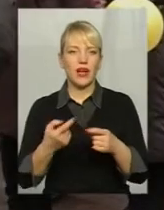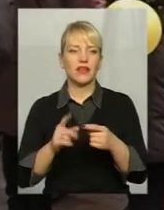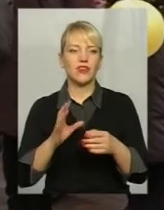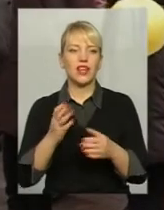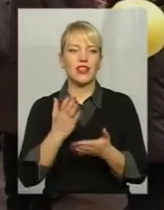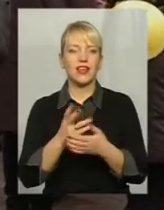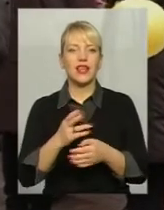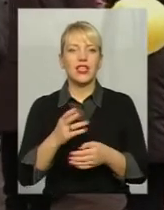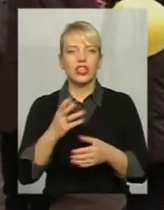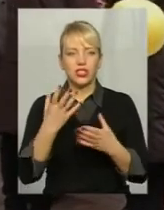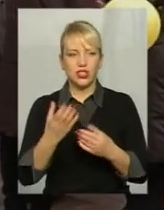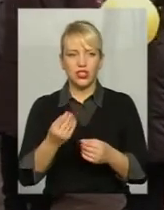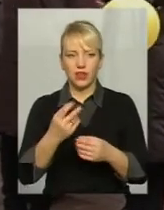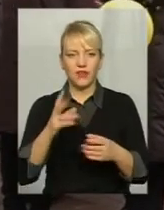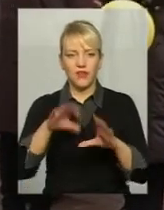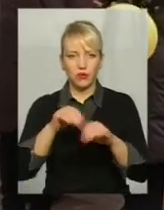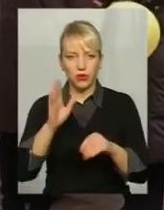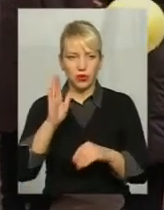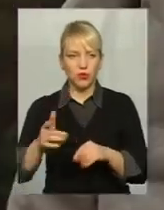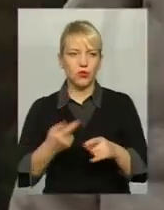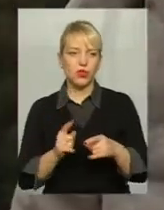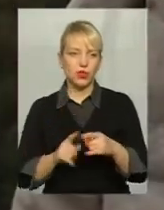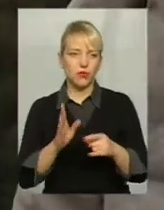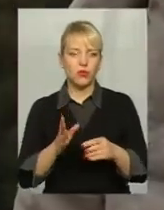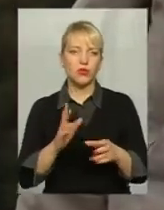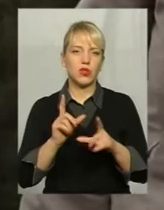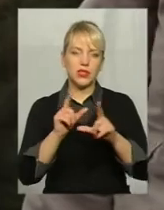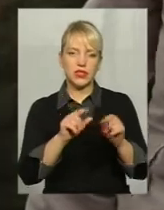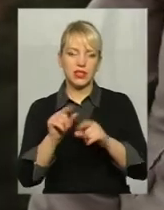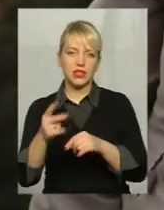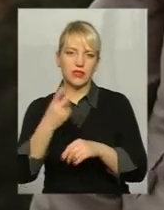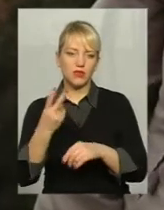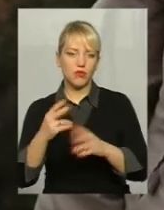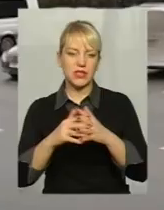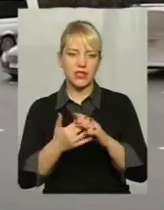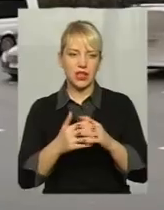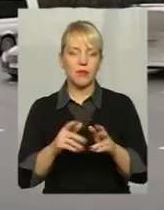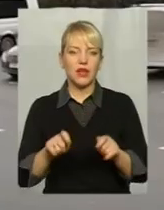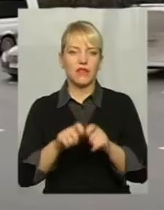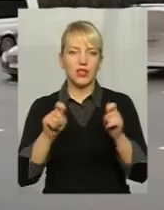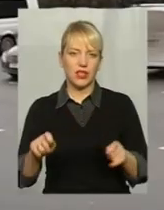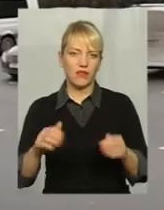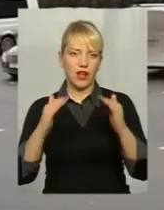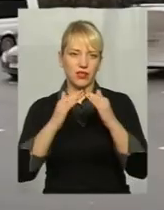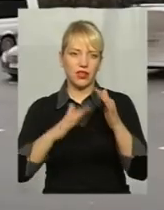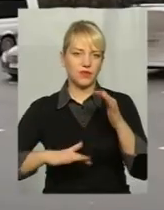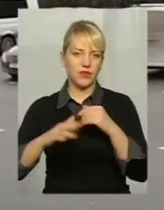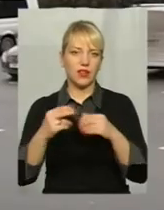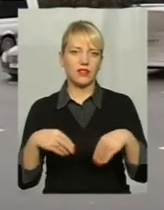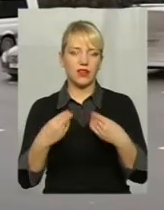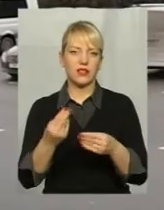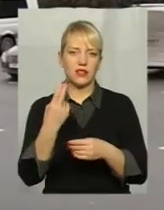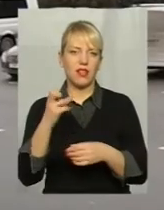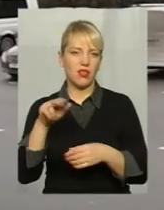зараз тут визначилися Мобільний ЦНАП курсуватиме 12-ма селами, бо відкривати стаціонарні центри для надання адмінпослуг там недоцільно і